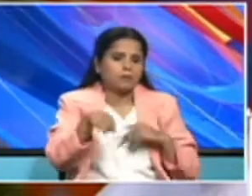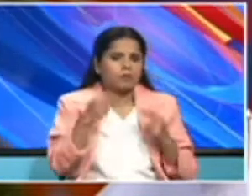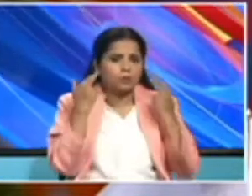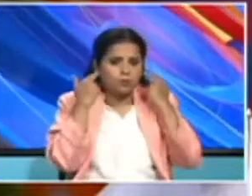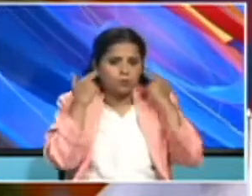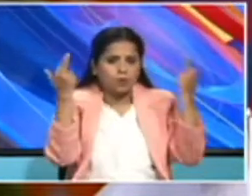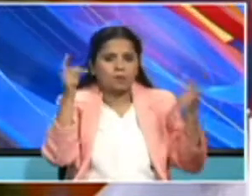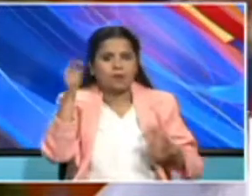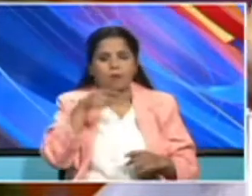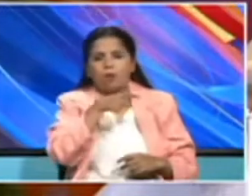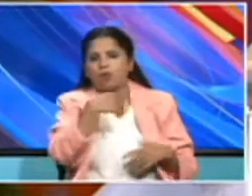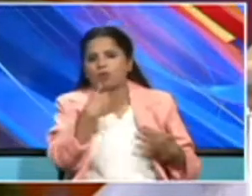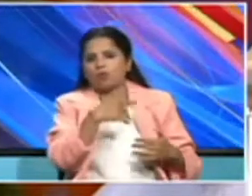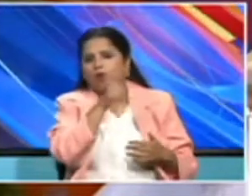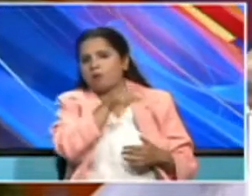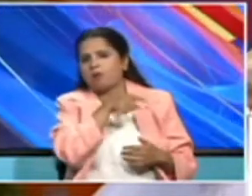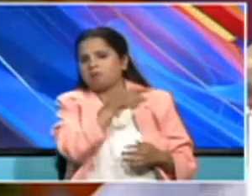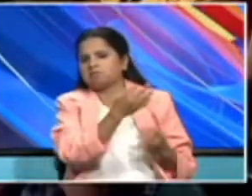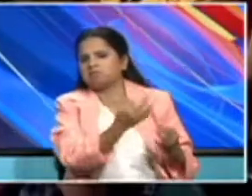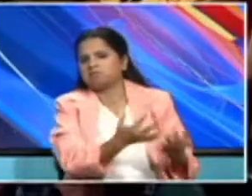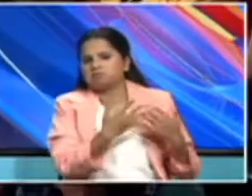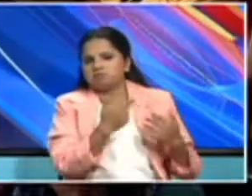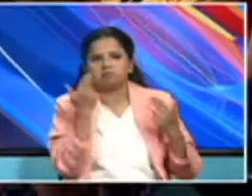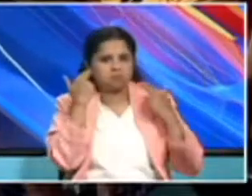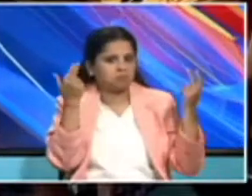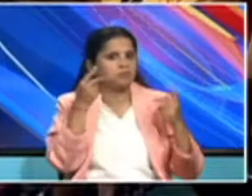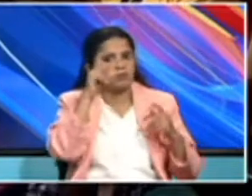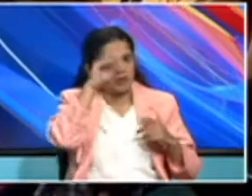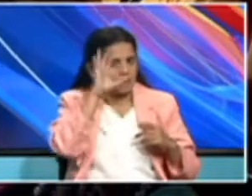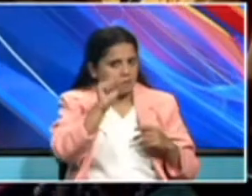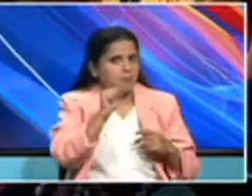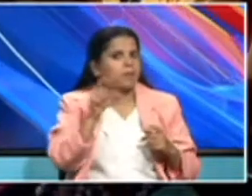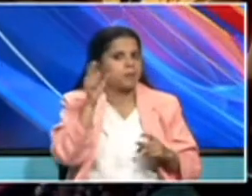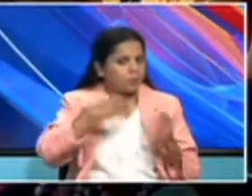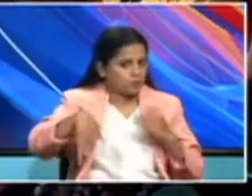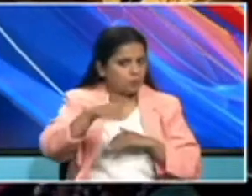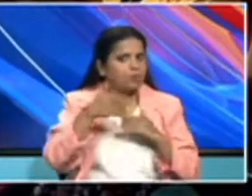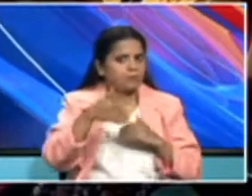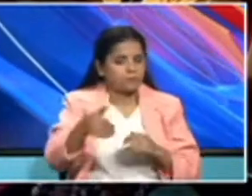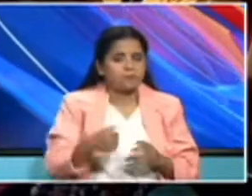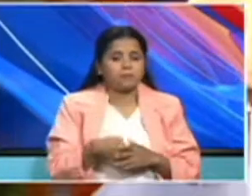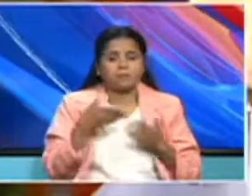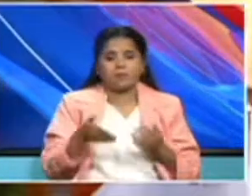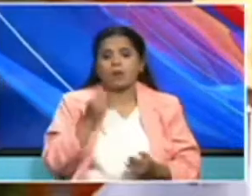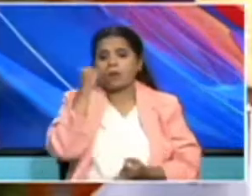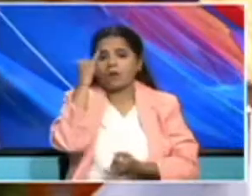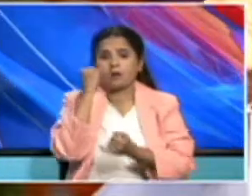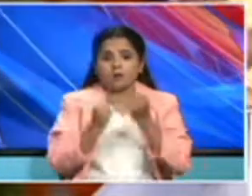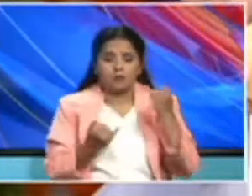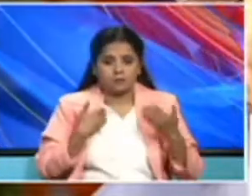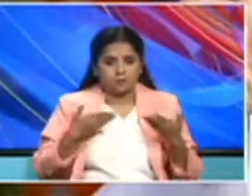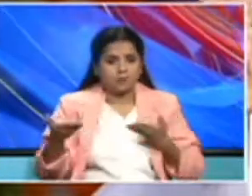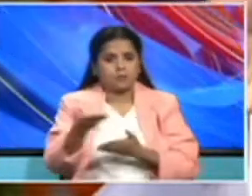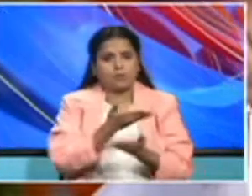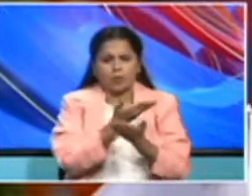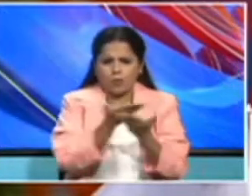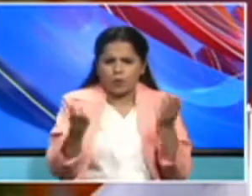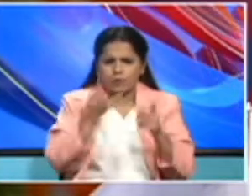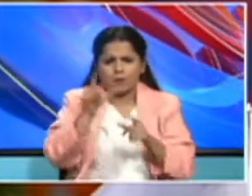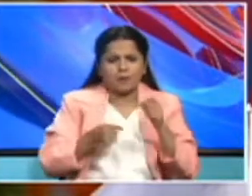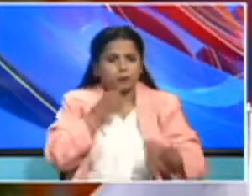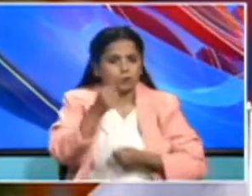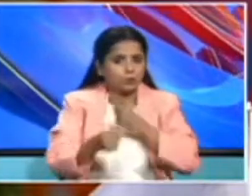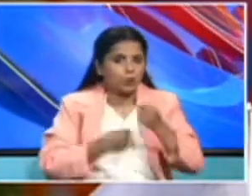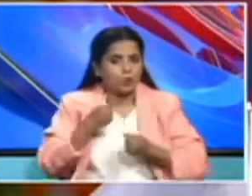के रूप में लिया जाएगा। साथियों, आखिरी में आप सभी खिलाड़ियों